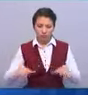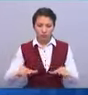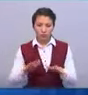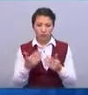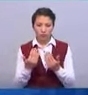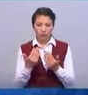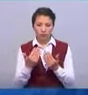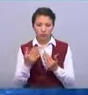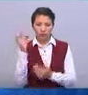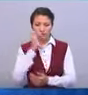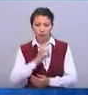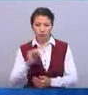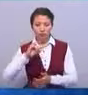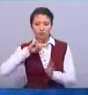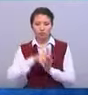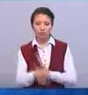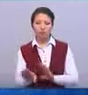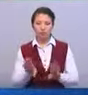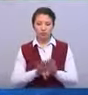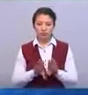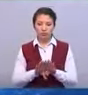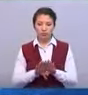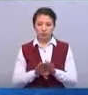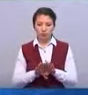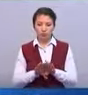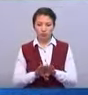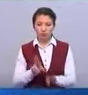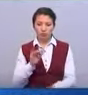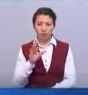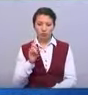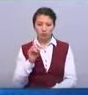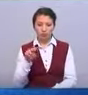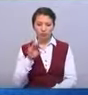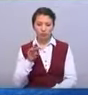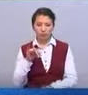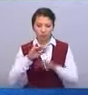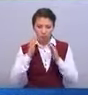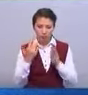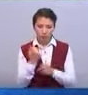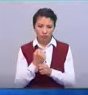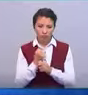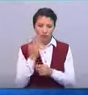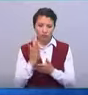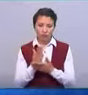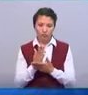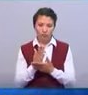тамырлар арқылы біз көрсеткен тарихтың тамыры деген сияқты. Мына жерде мына Қожа Ахмет Яссауи бейнеленген, оның үстінде қарасаңыздар, мына